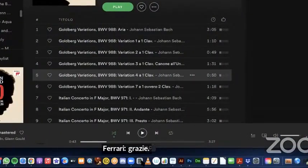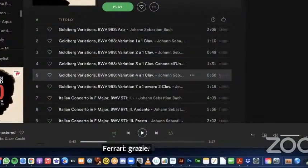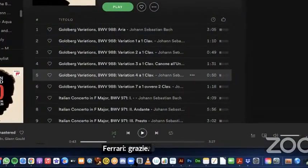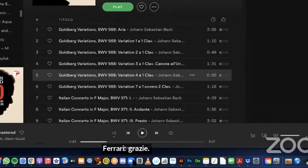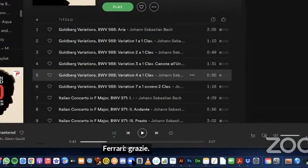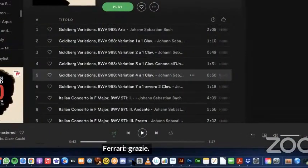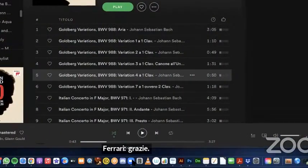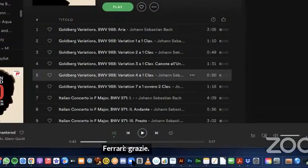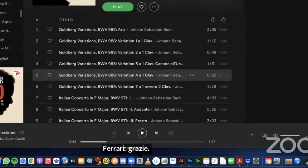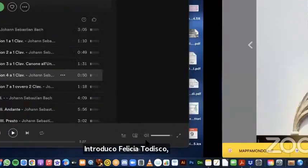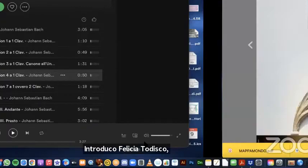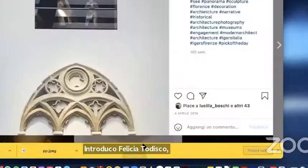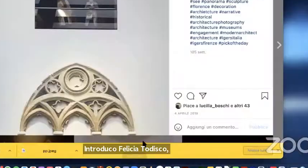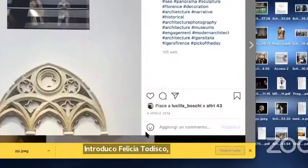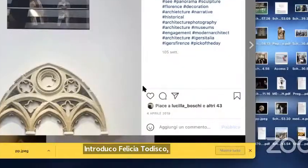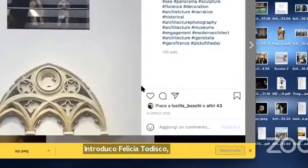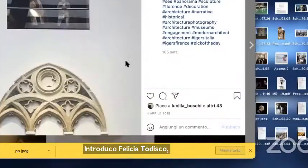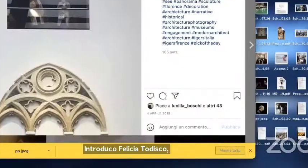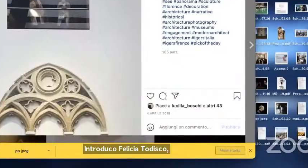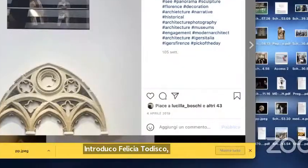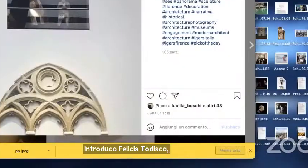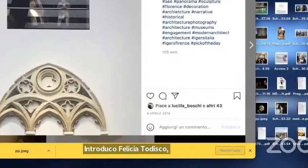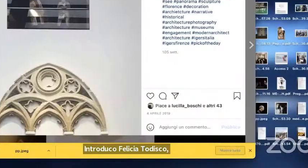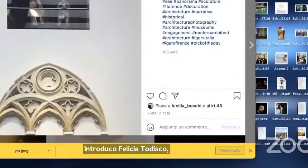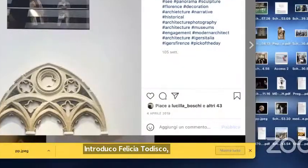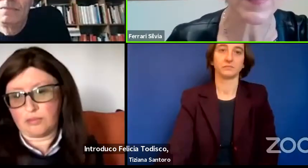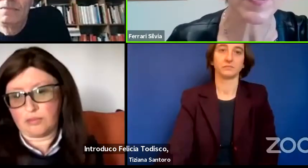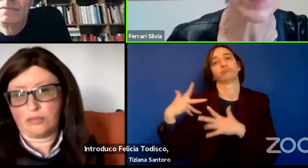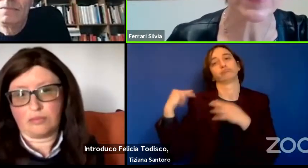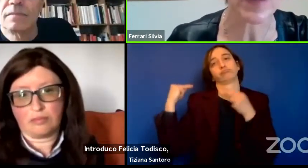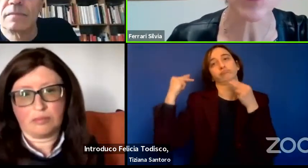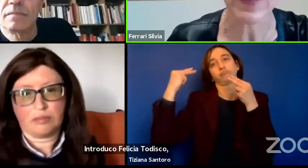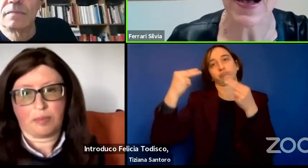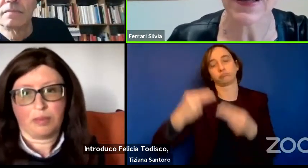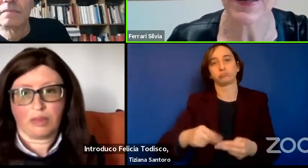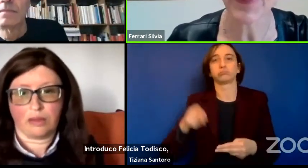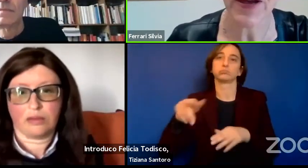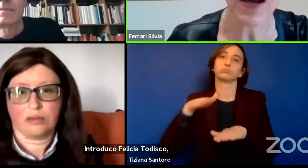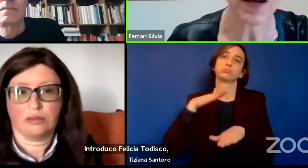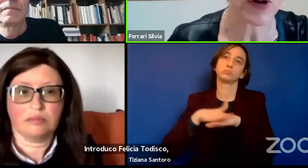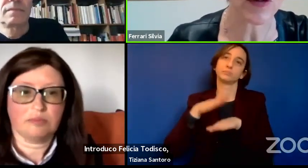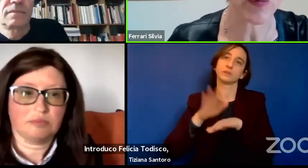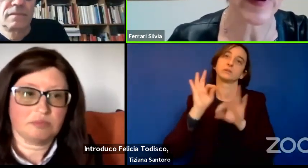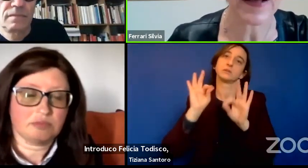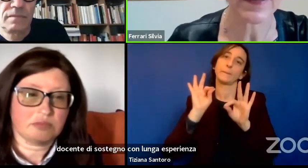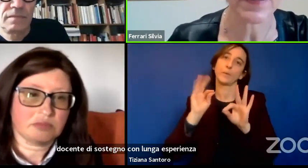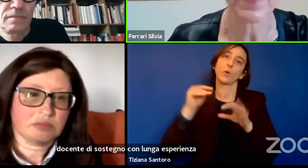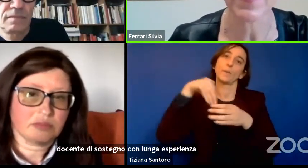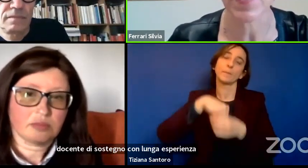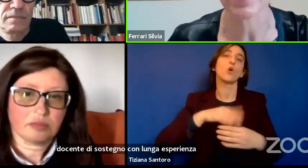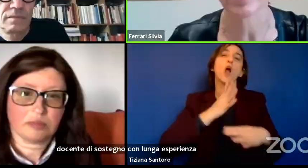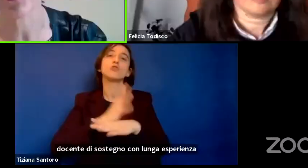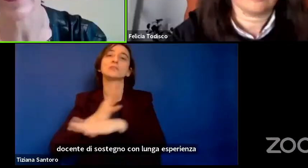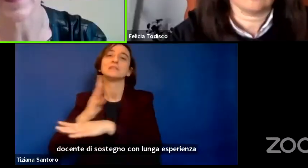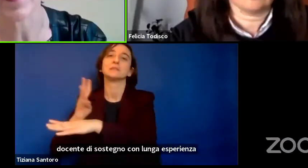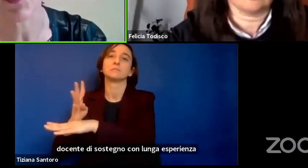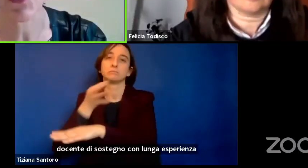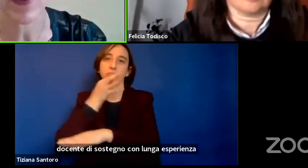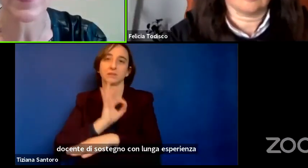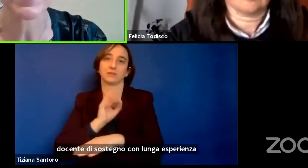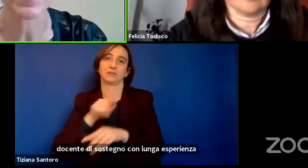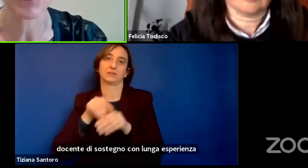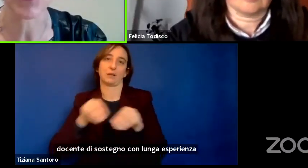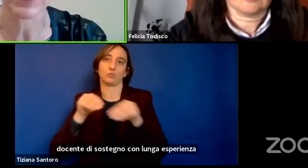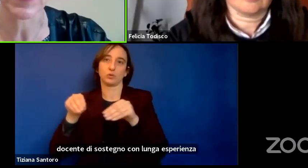docente di sostegno con una lunga esperienza nell'ambito dell'accessibilità museale. Ha lavorato per anni sia in